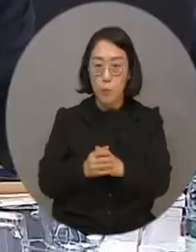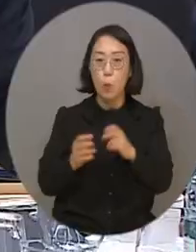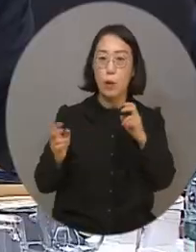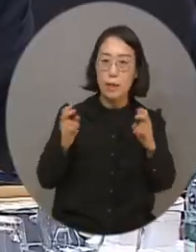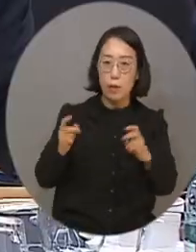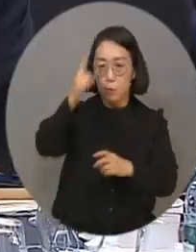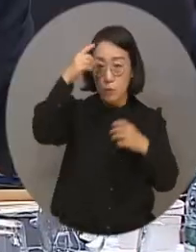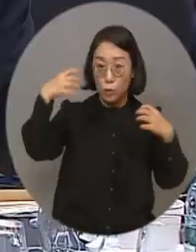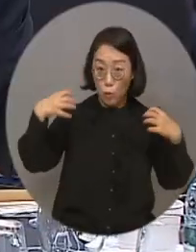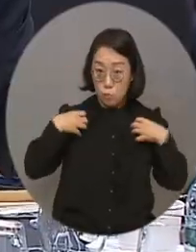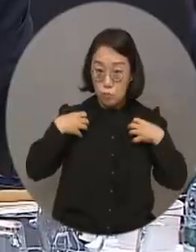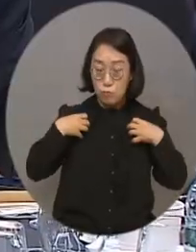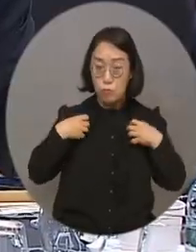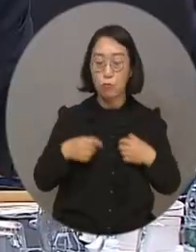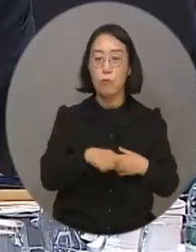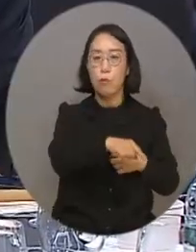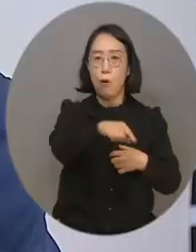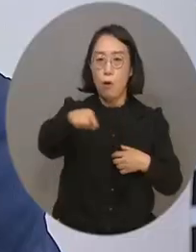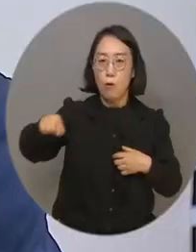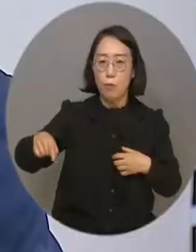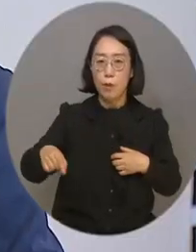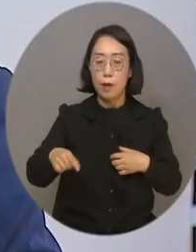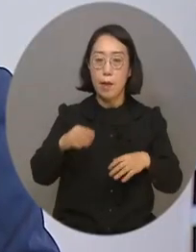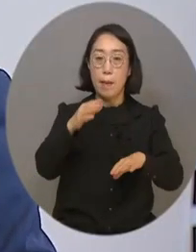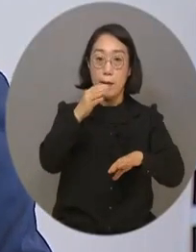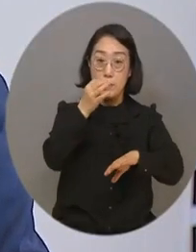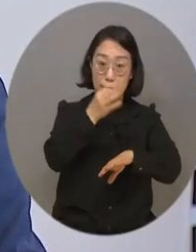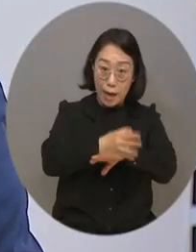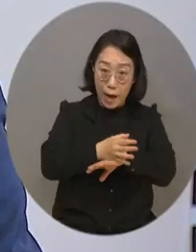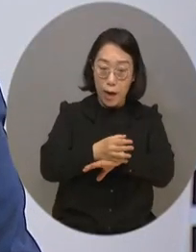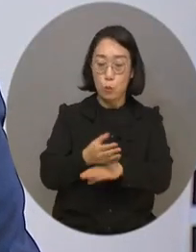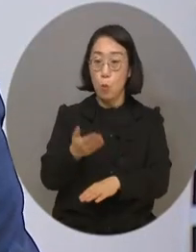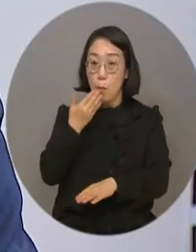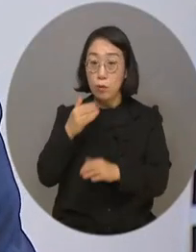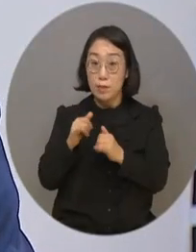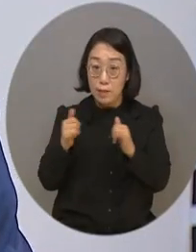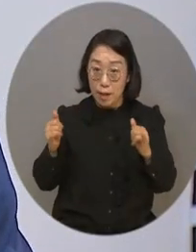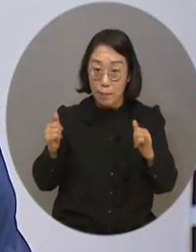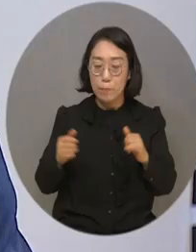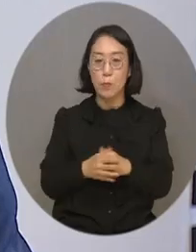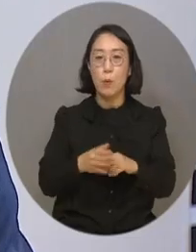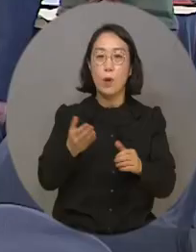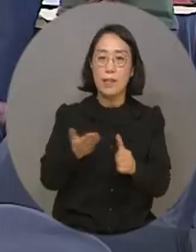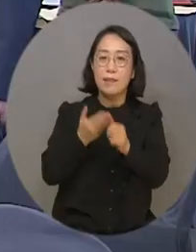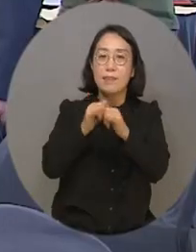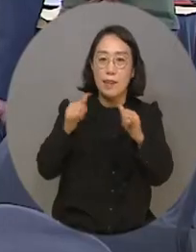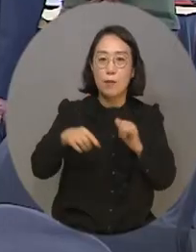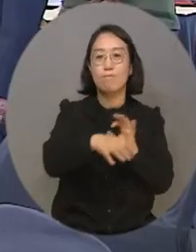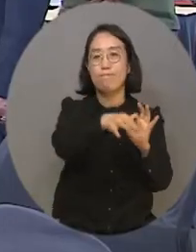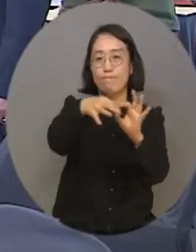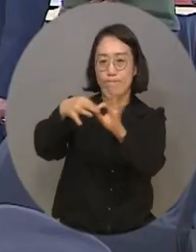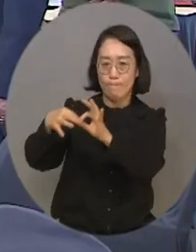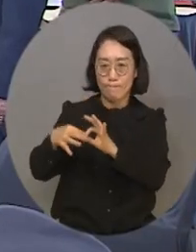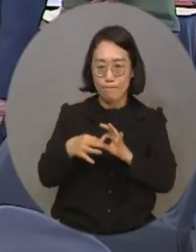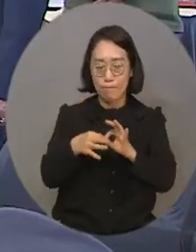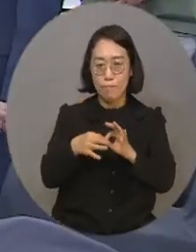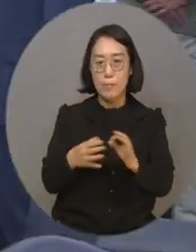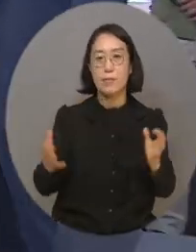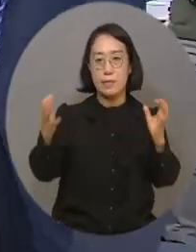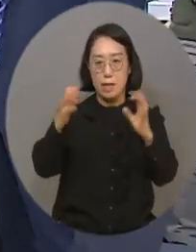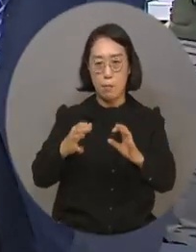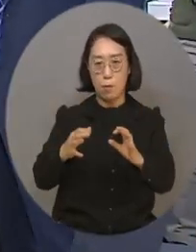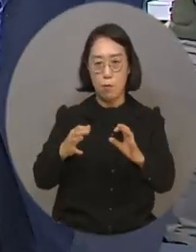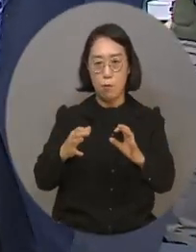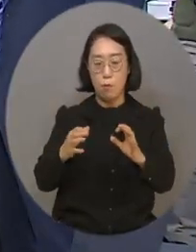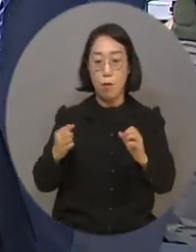정부와 유관기관 등 우리 농산물의 생산과 소비에 관심을 가진 사람들로 구성돼 있습니다. 각계 각층에서 힘을